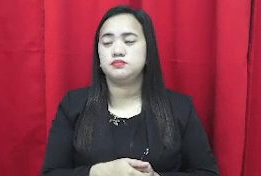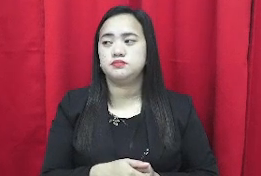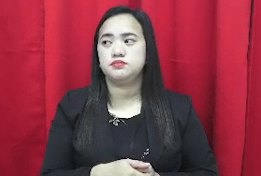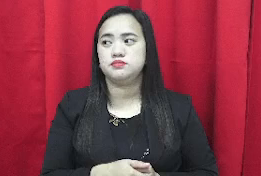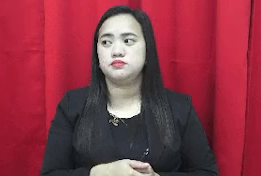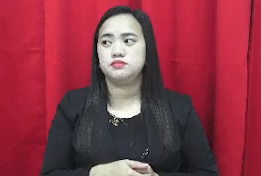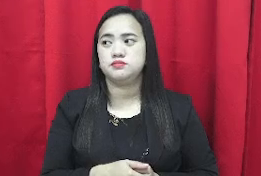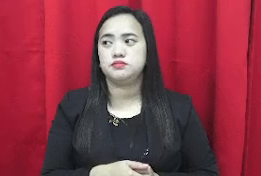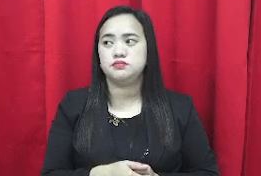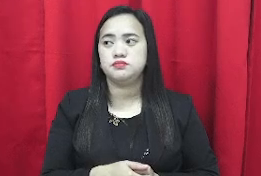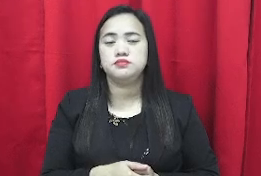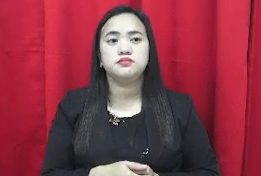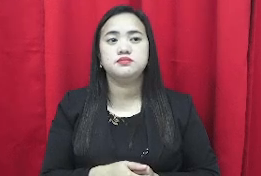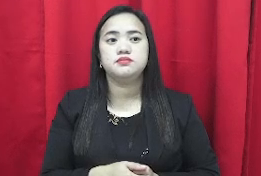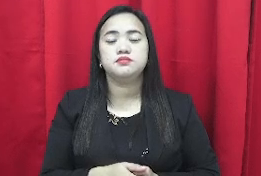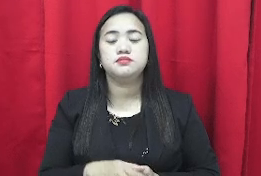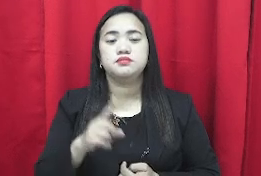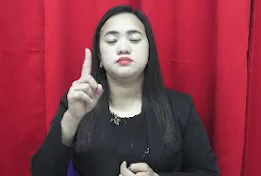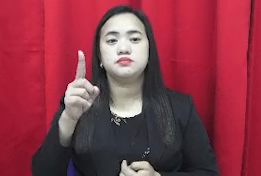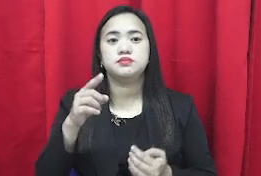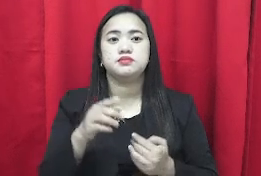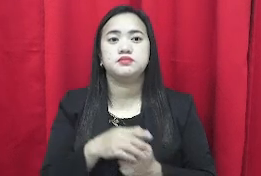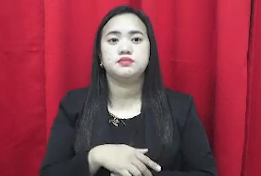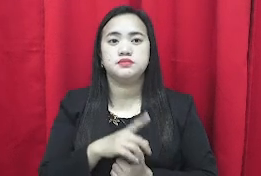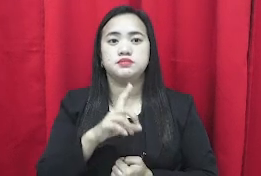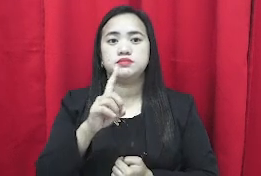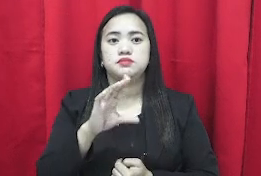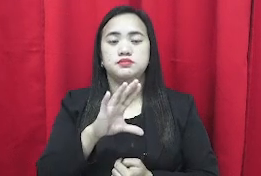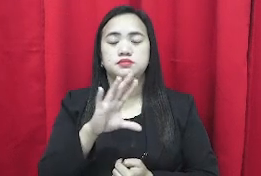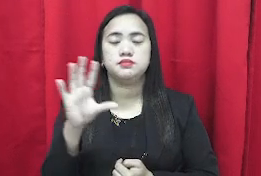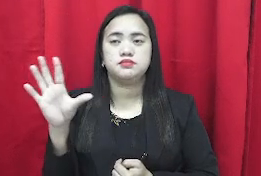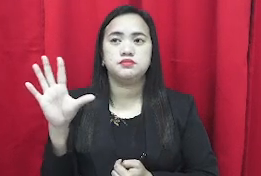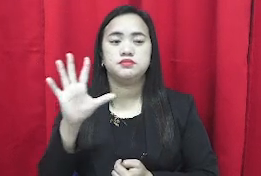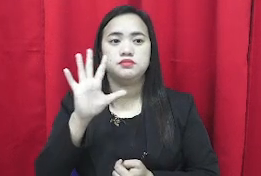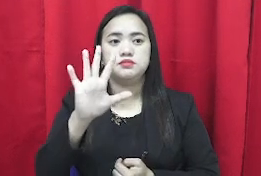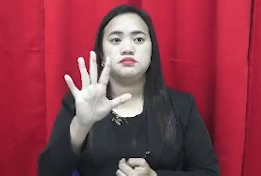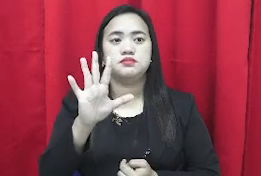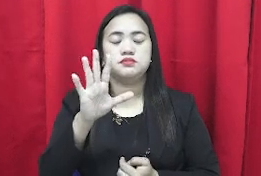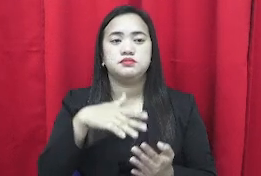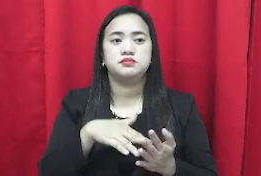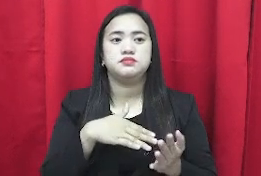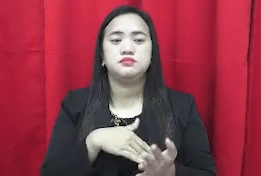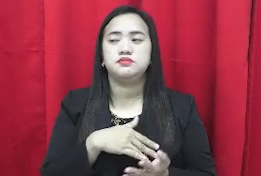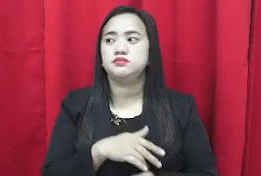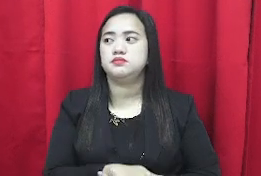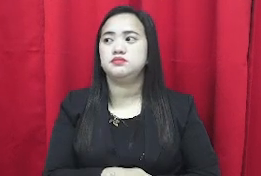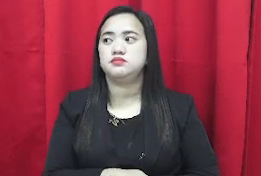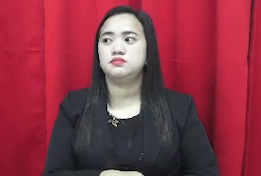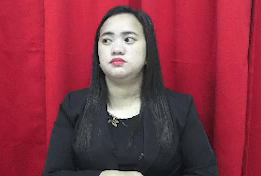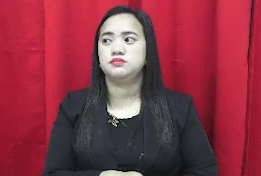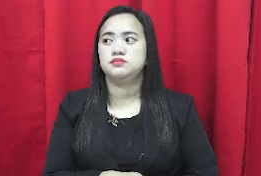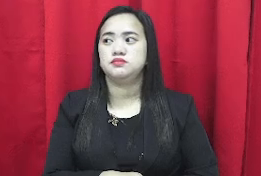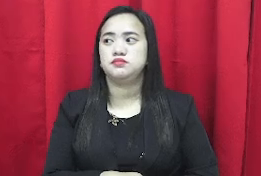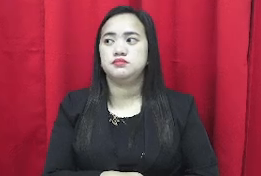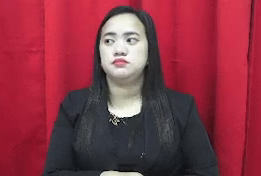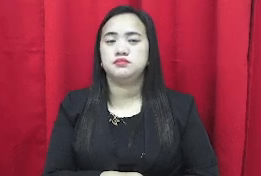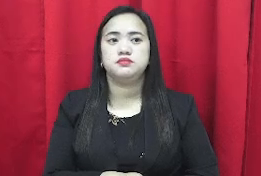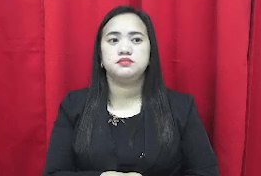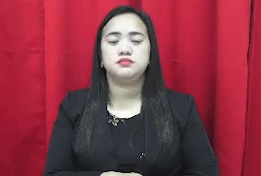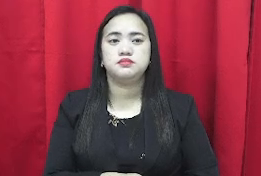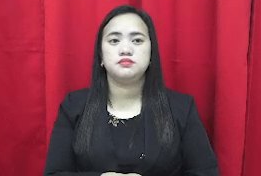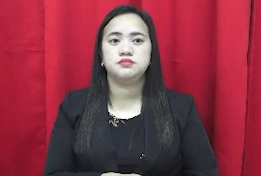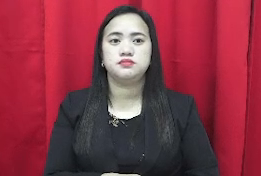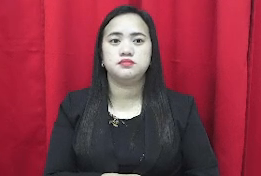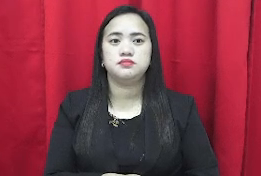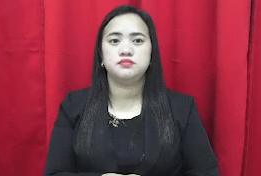naan E 2 weeks tayo ngayon Aba Tingan niyo At saka mahal ng bilihin ngayon Aba Oo naman Aba isipin mo ikw ikaw Mister palengke natin alam mo yan Isa na lang